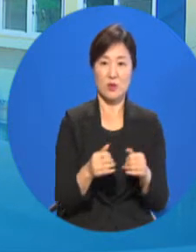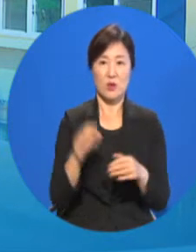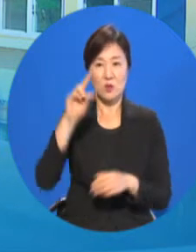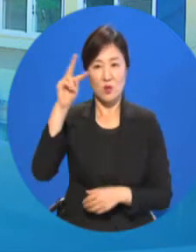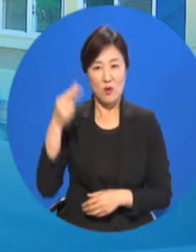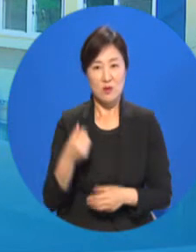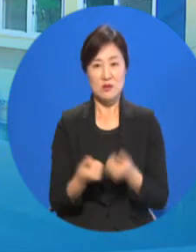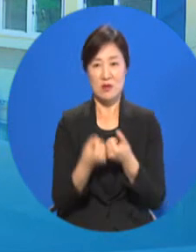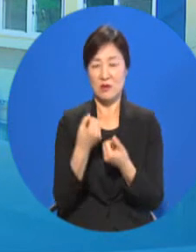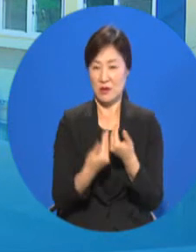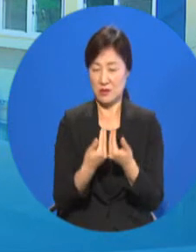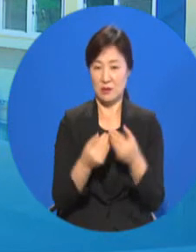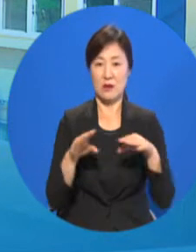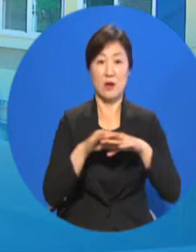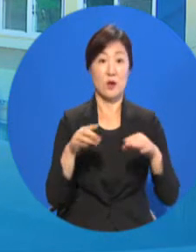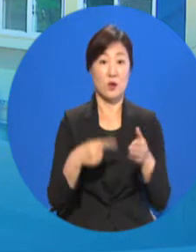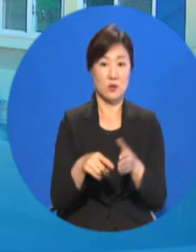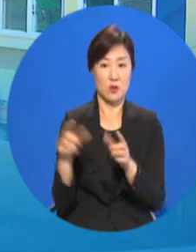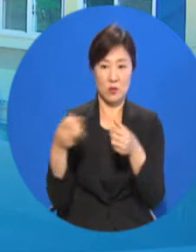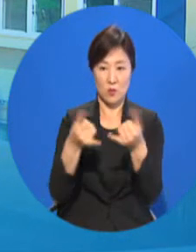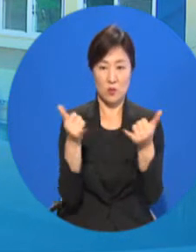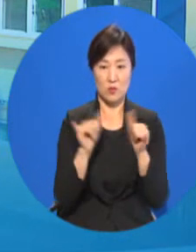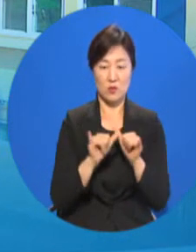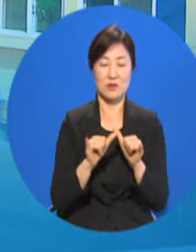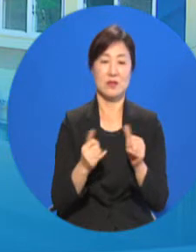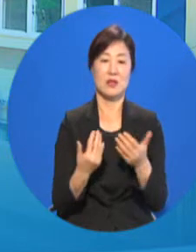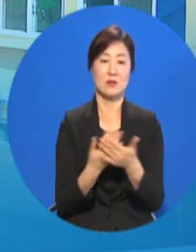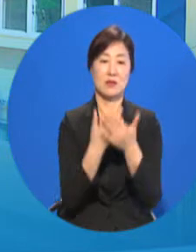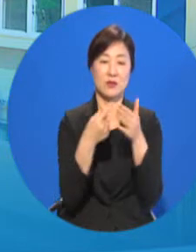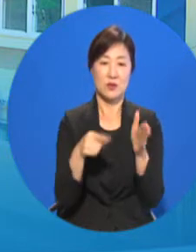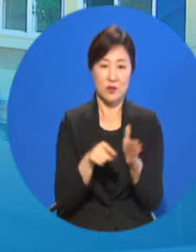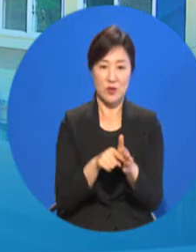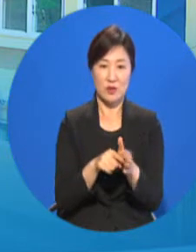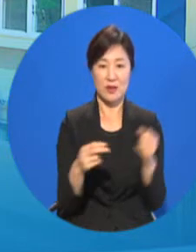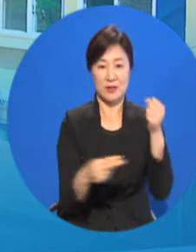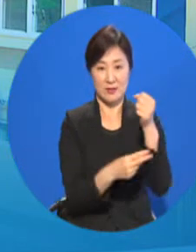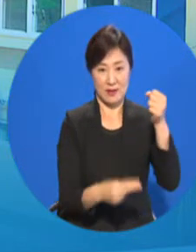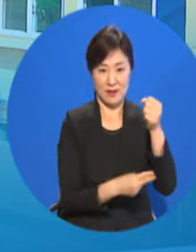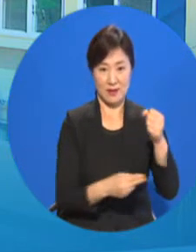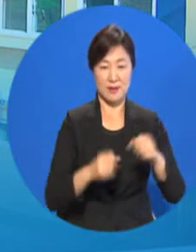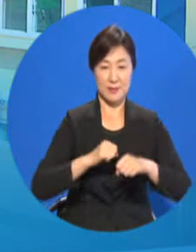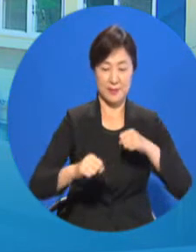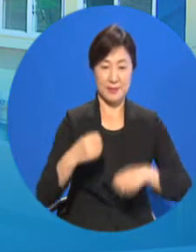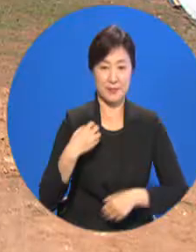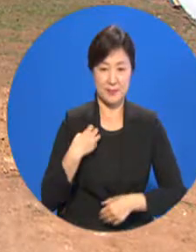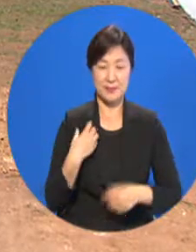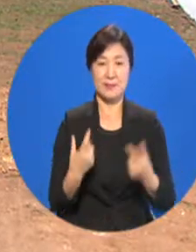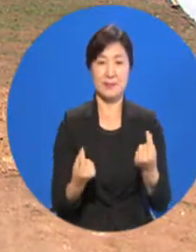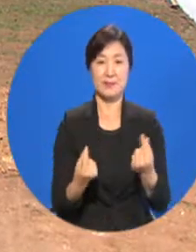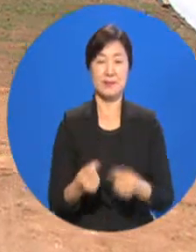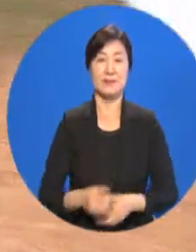해소와 공동체 형성을 위한 디딤돌 역할도 기대되는 부분입니다. 김주희 기자가 보도합니다.